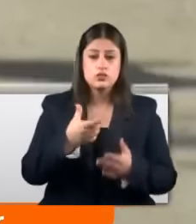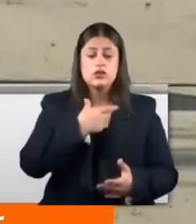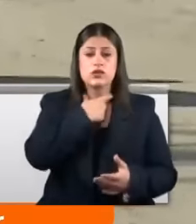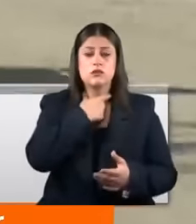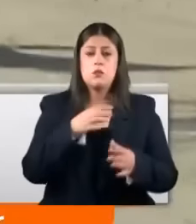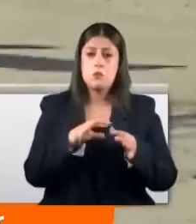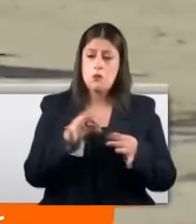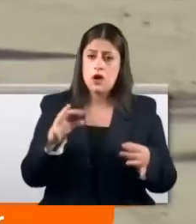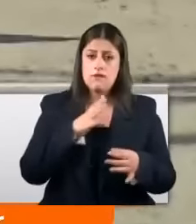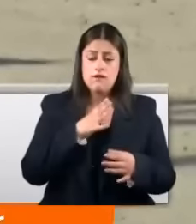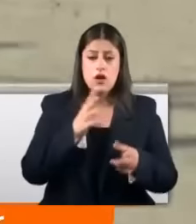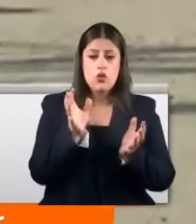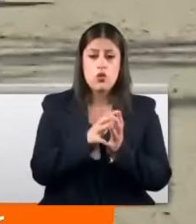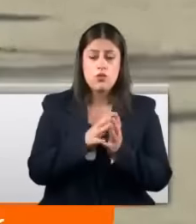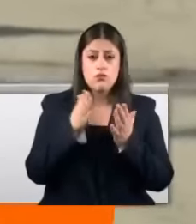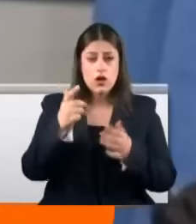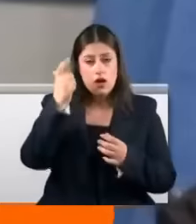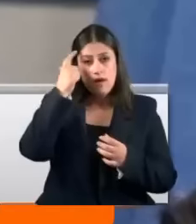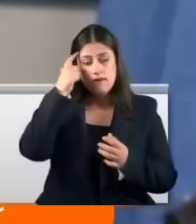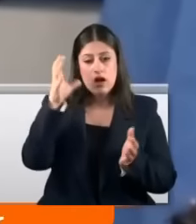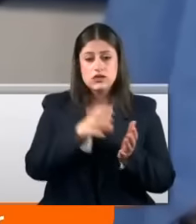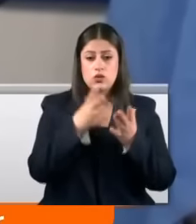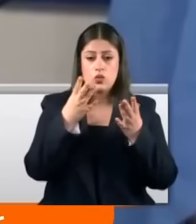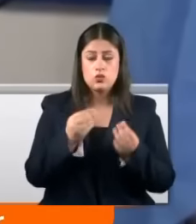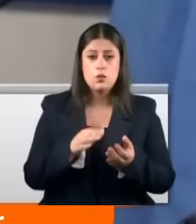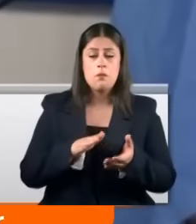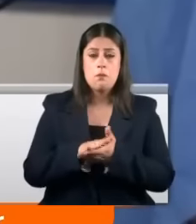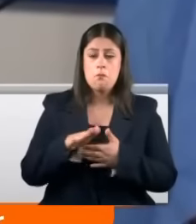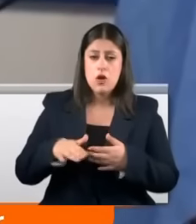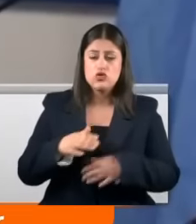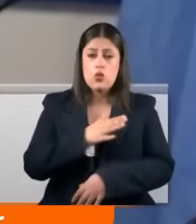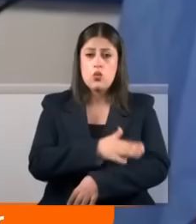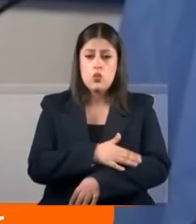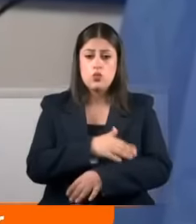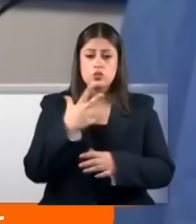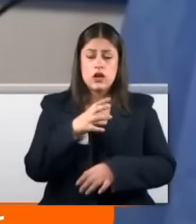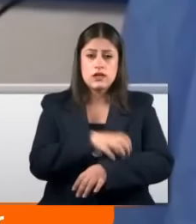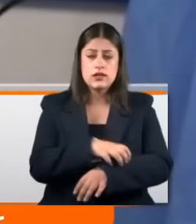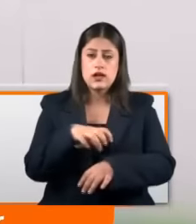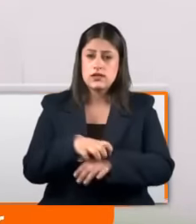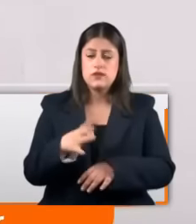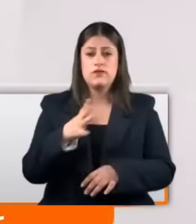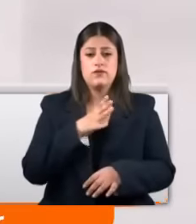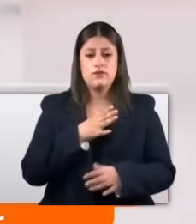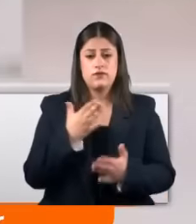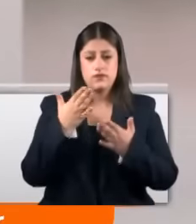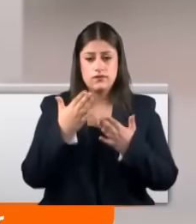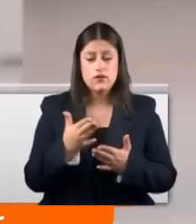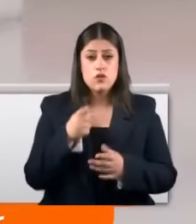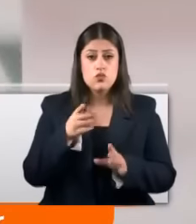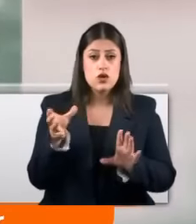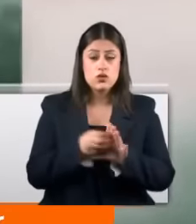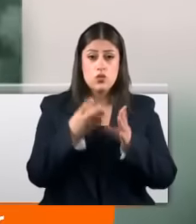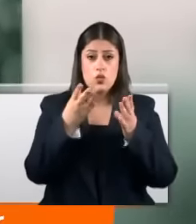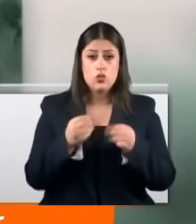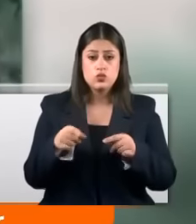kangal köpeği tarafından kafasından ısırıldı. Bacağında ve kollarında da derin diş izleri saklıydı. Saldırıya uğradığı